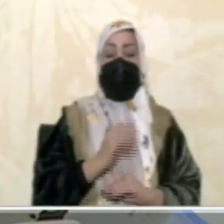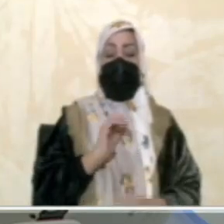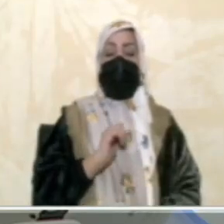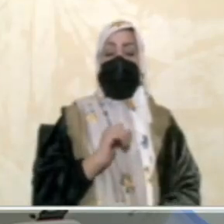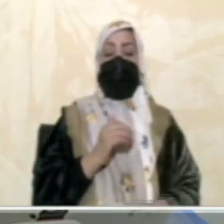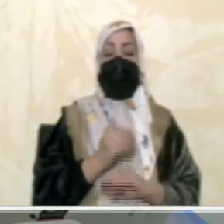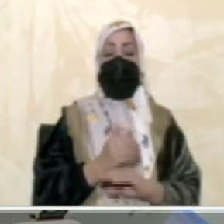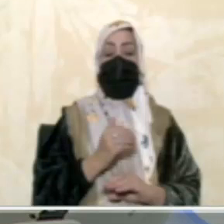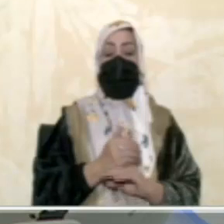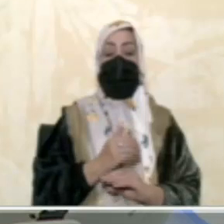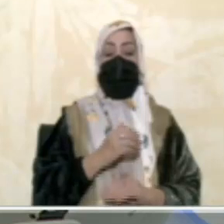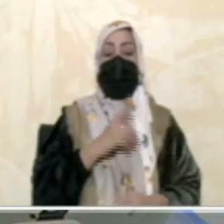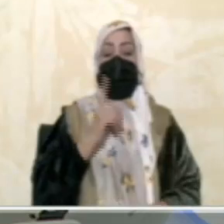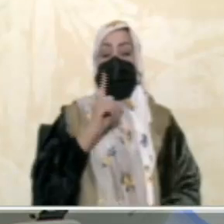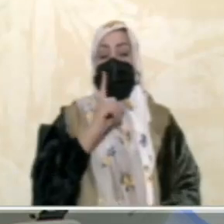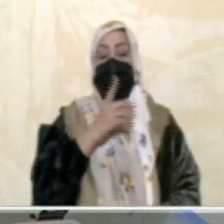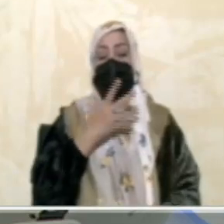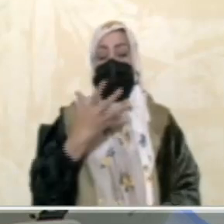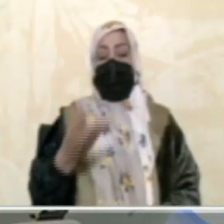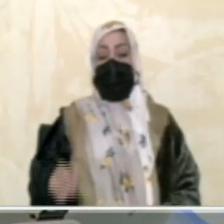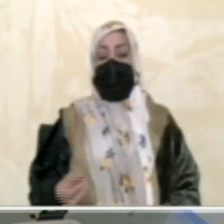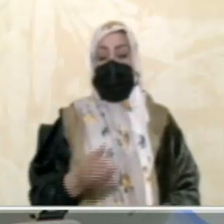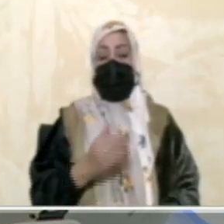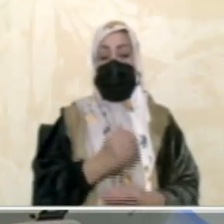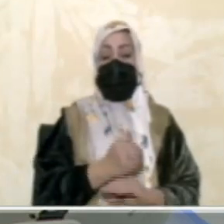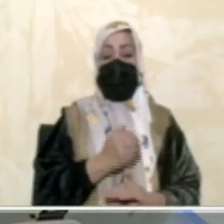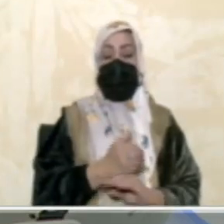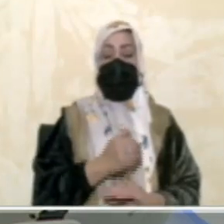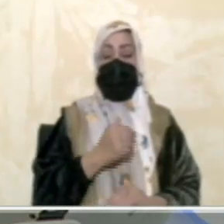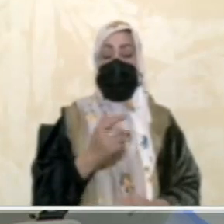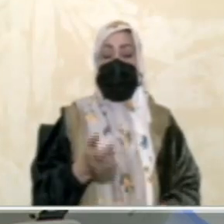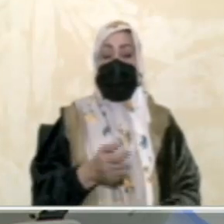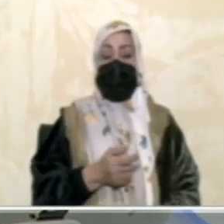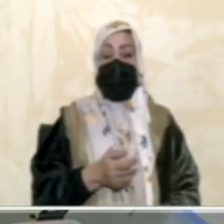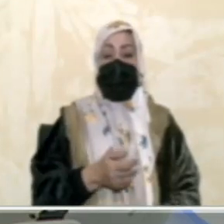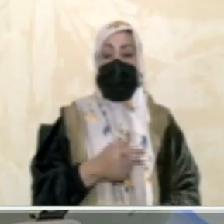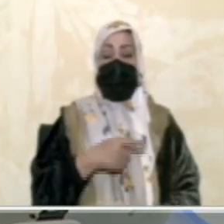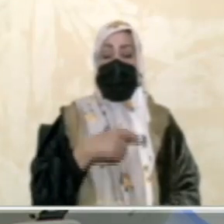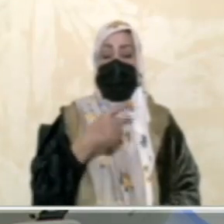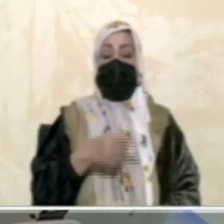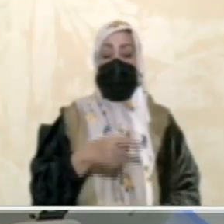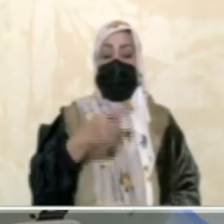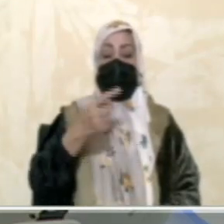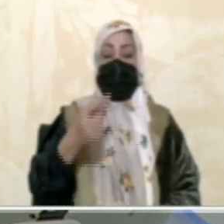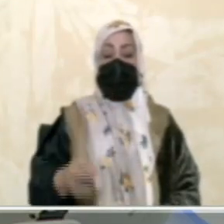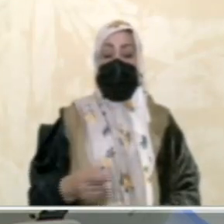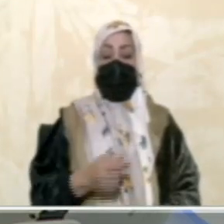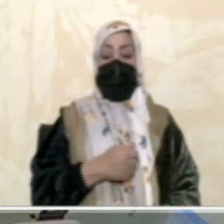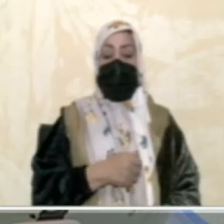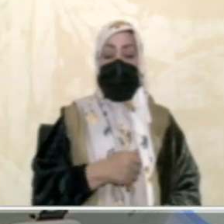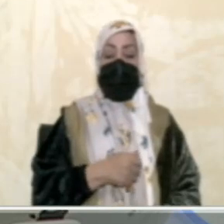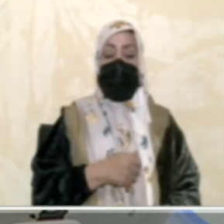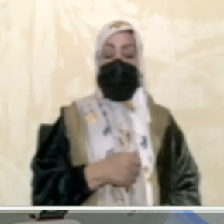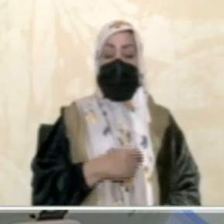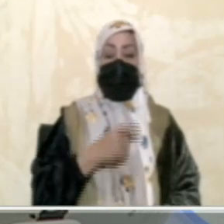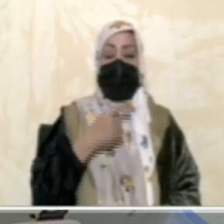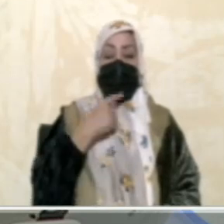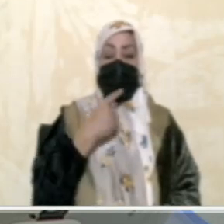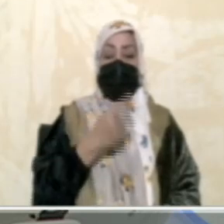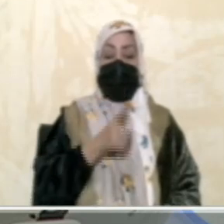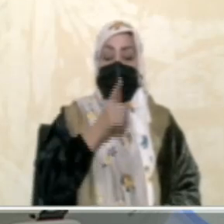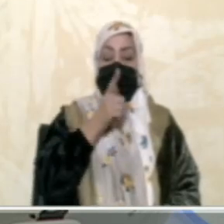امي وابن بنتي الاخي يعني يقول قلنا احنا ابن